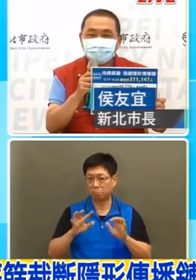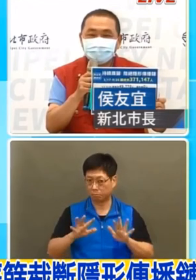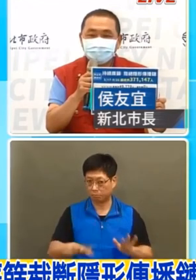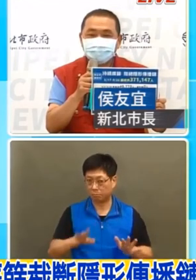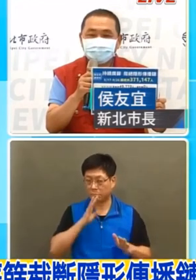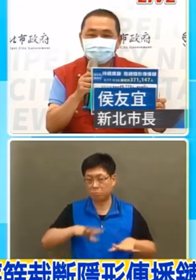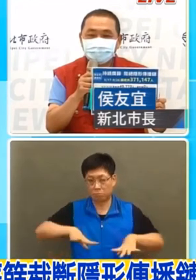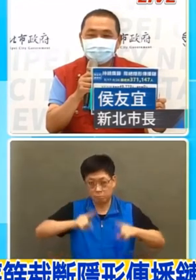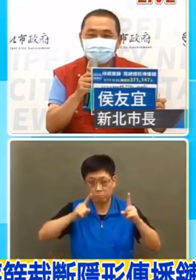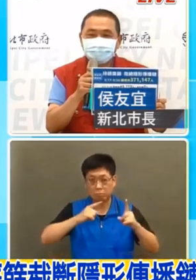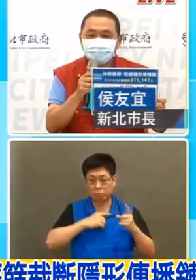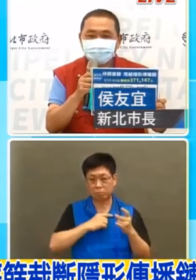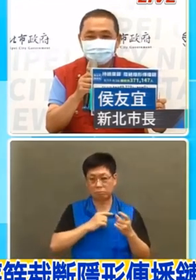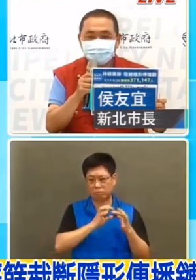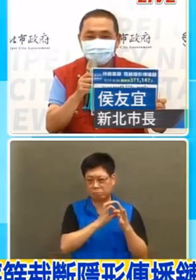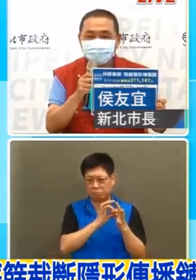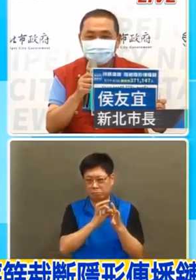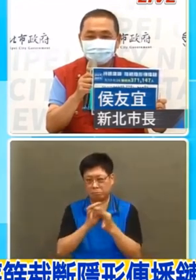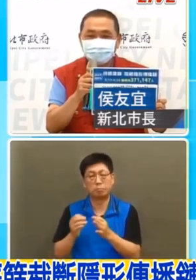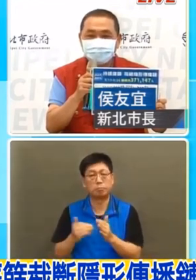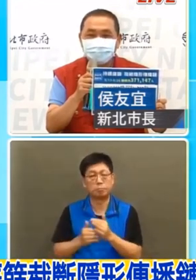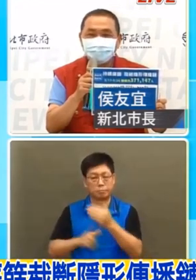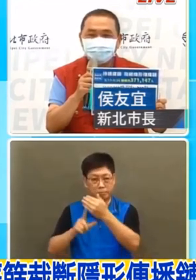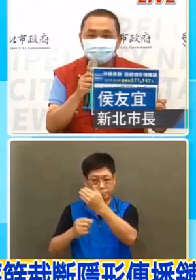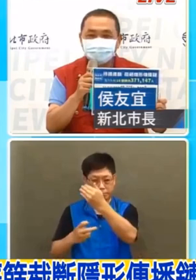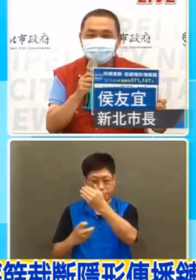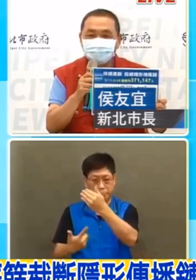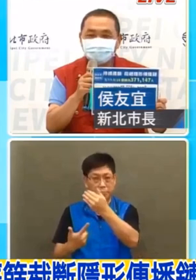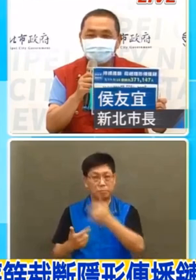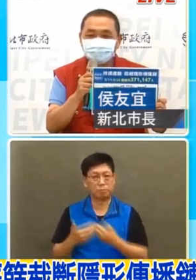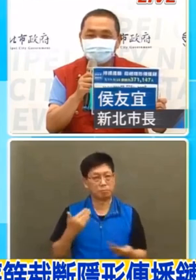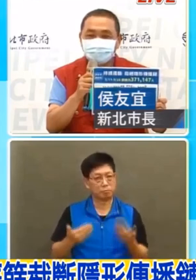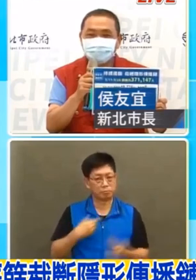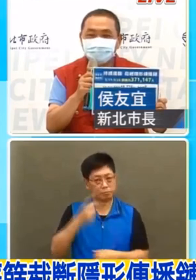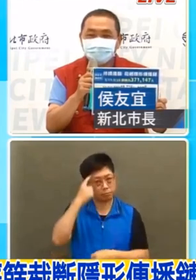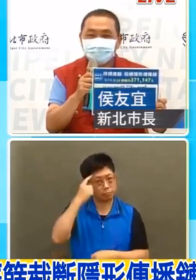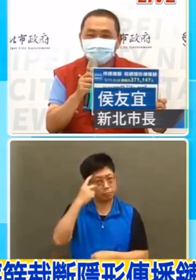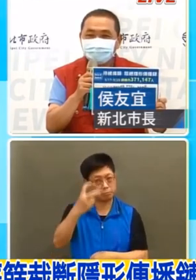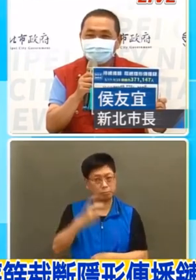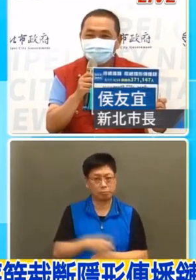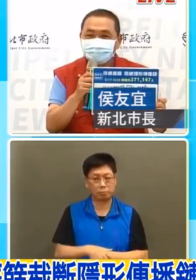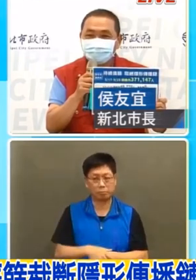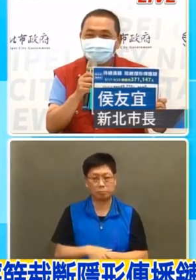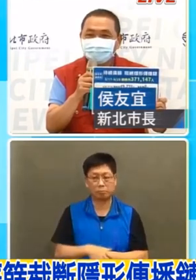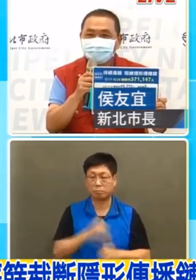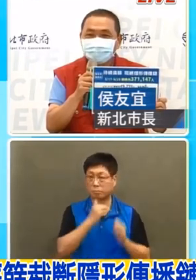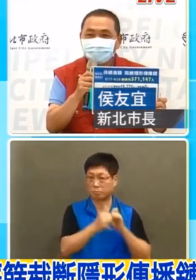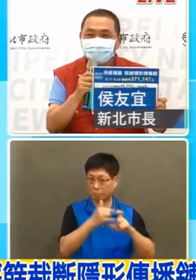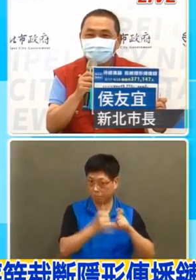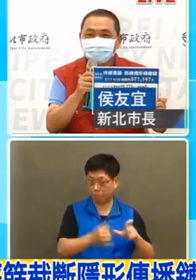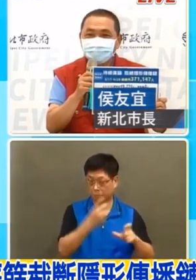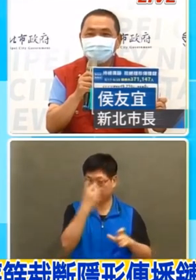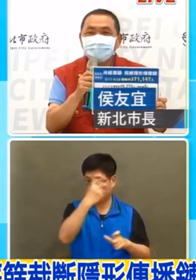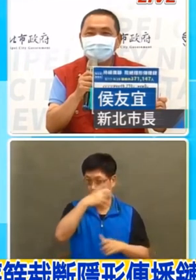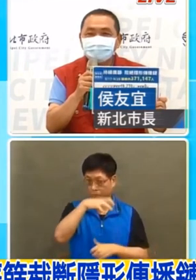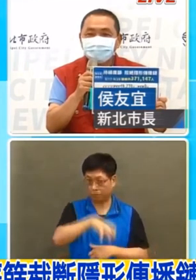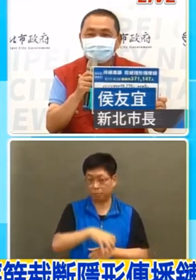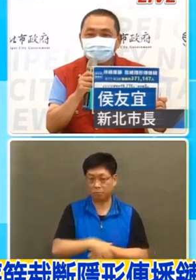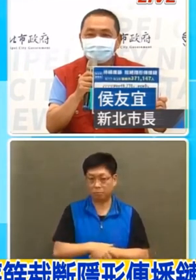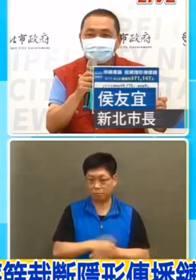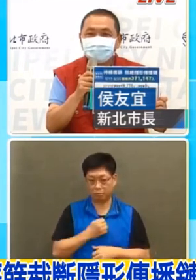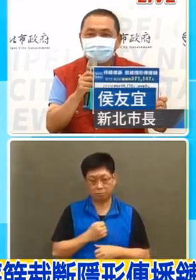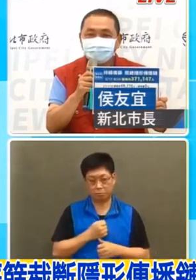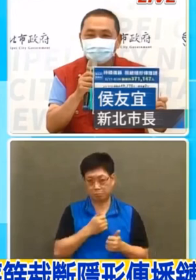一开始到26号整整20天，我们的社区筛检的监